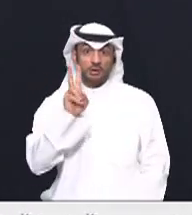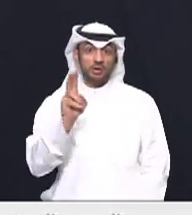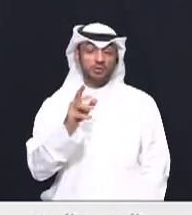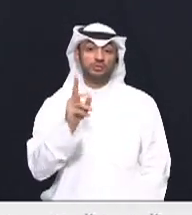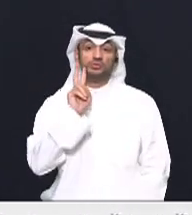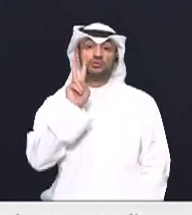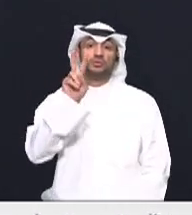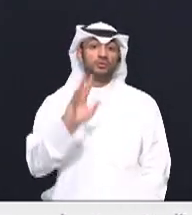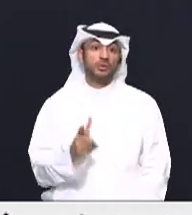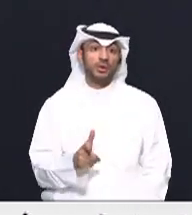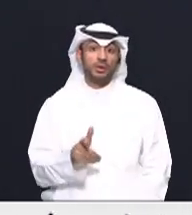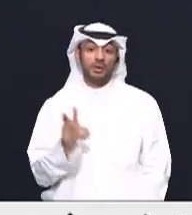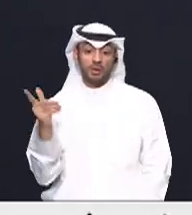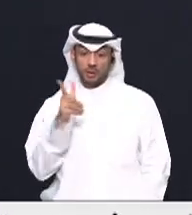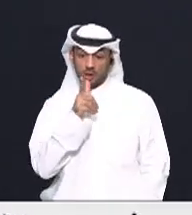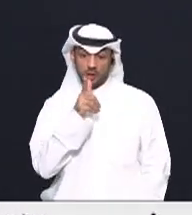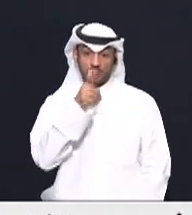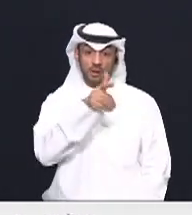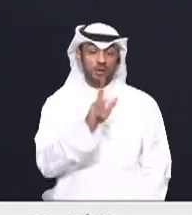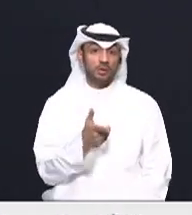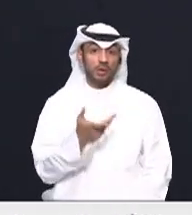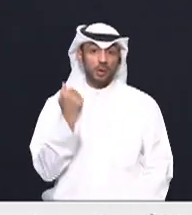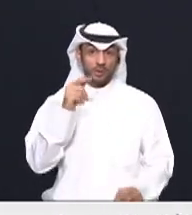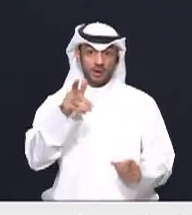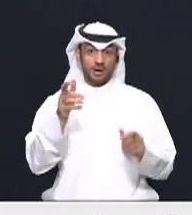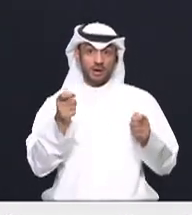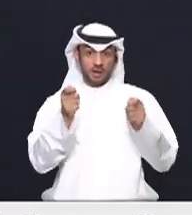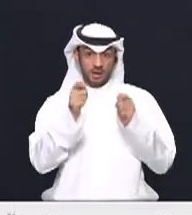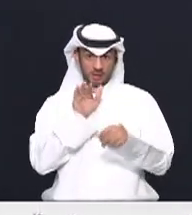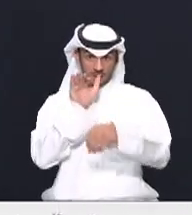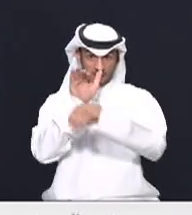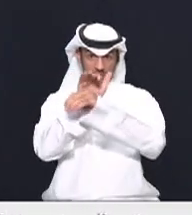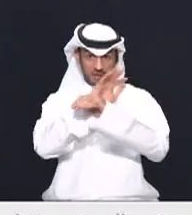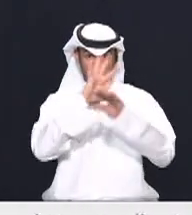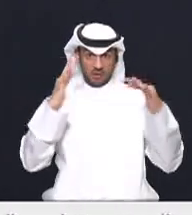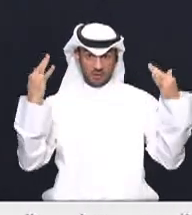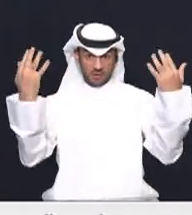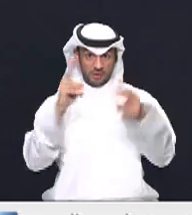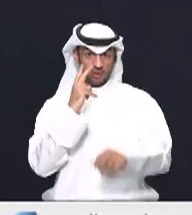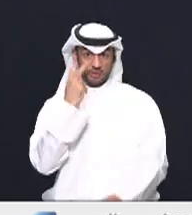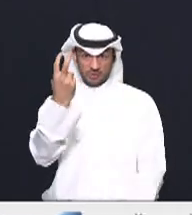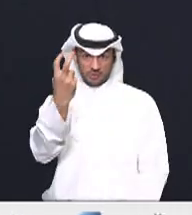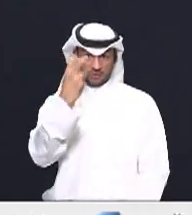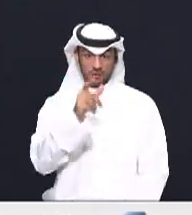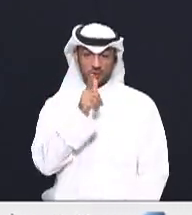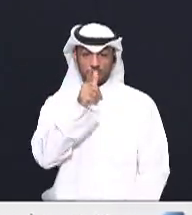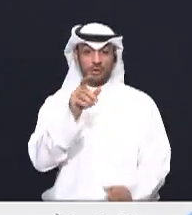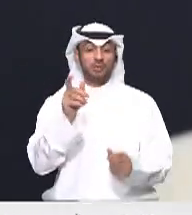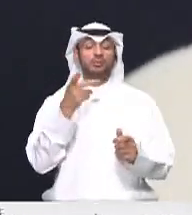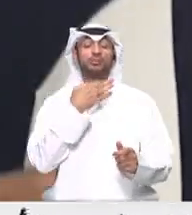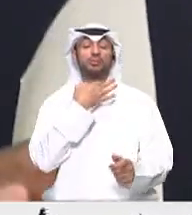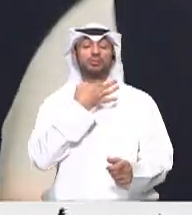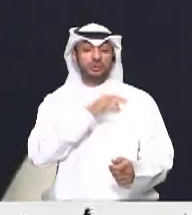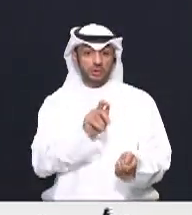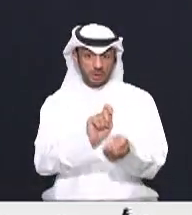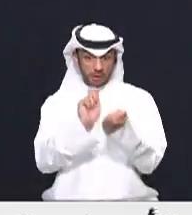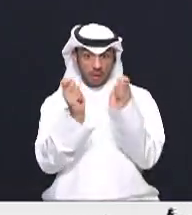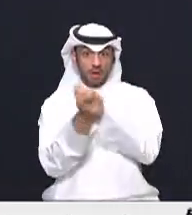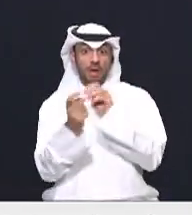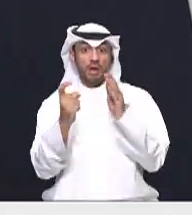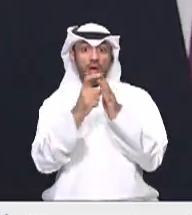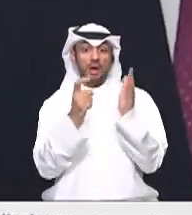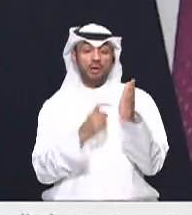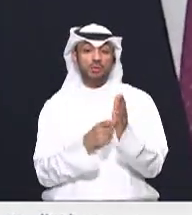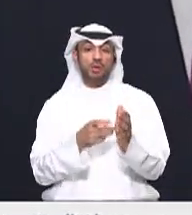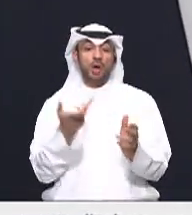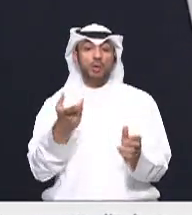التي نقلها سموه خلال كلمته في قمة المستقبل لتحديث هذه المنظومة التي الكثير الكثير